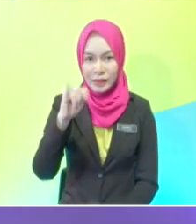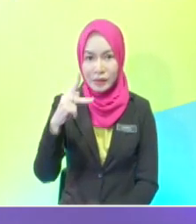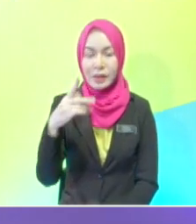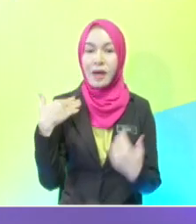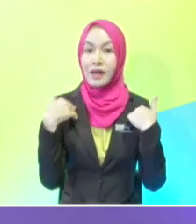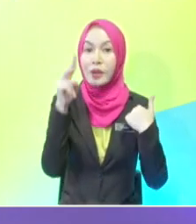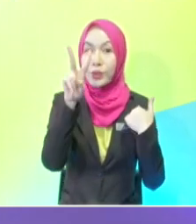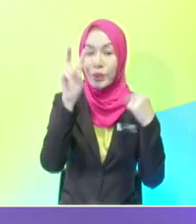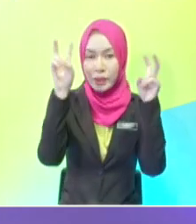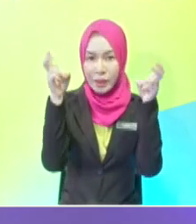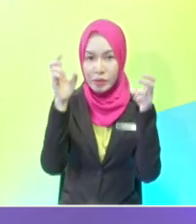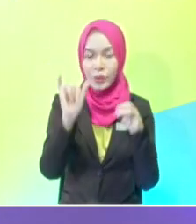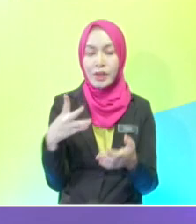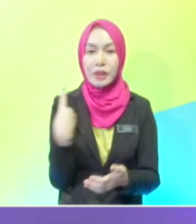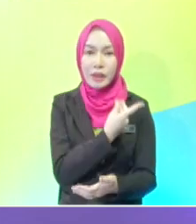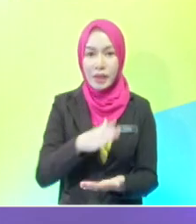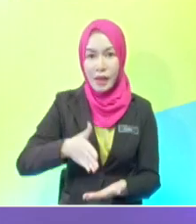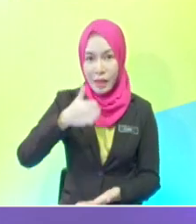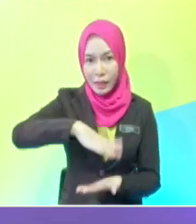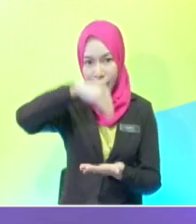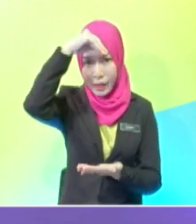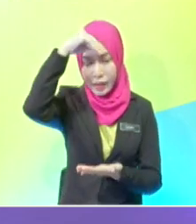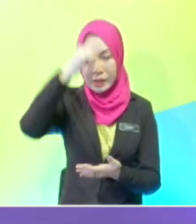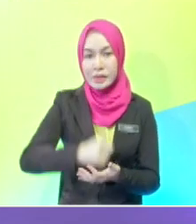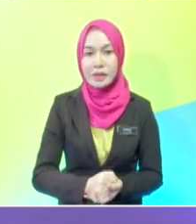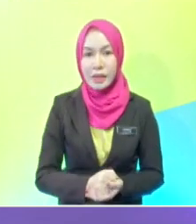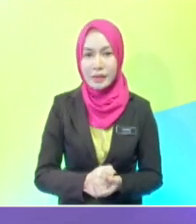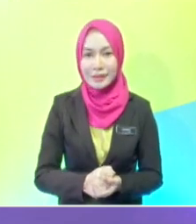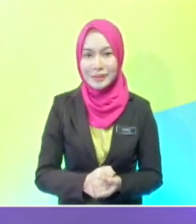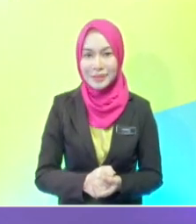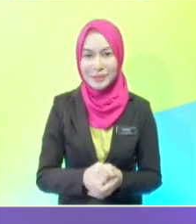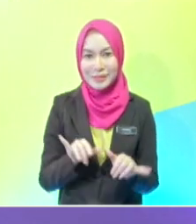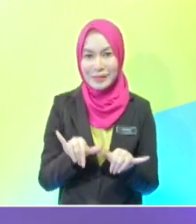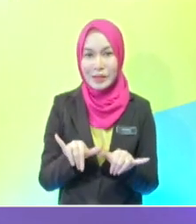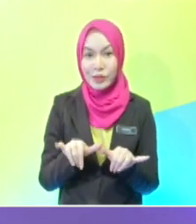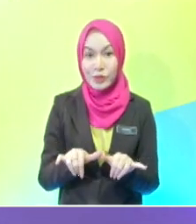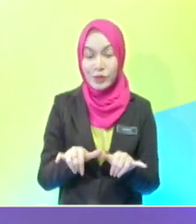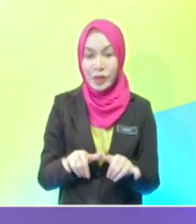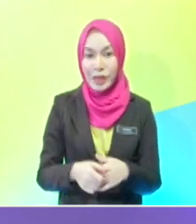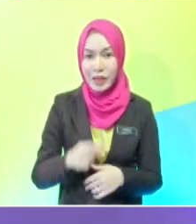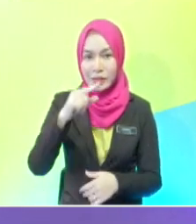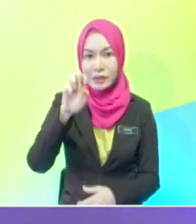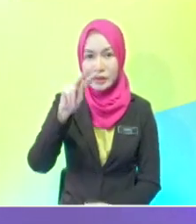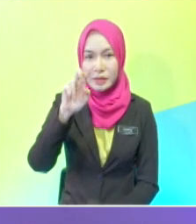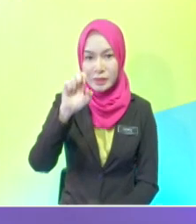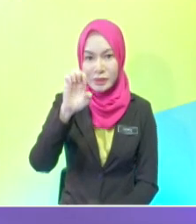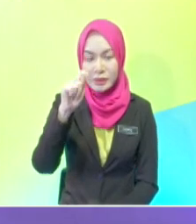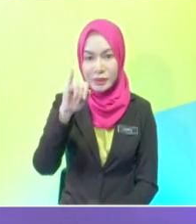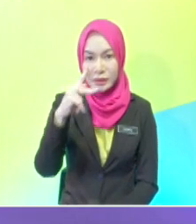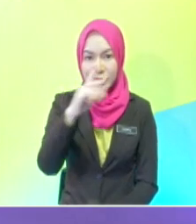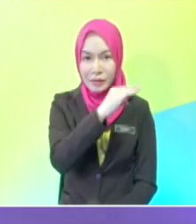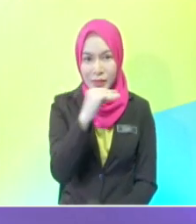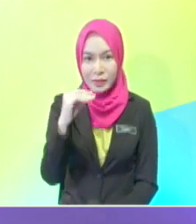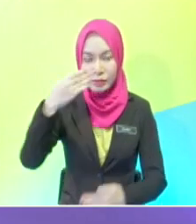pelajari yaitu kejurutraan genetik dan juga bioteknologi baik jadi sebelum kita mulaikan